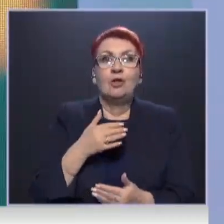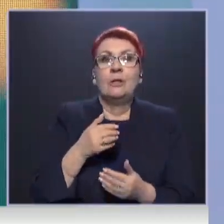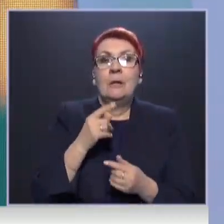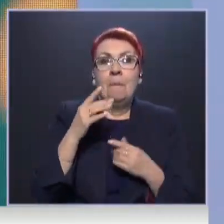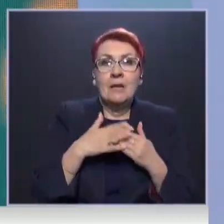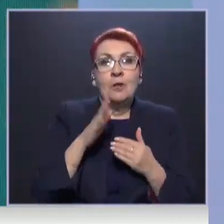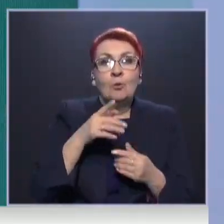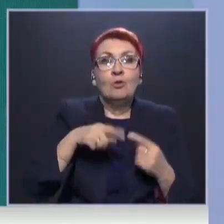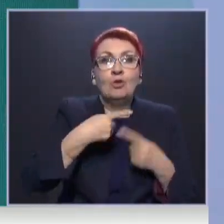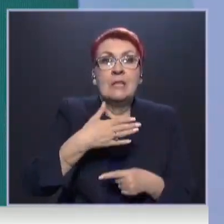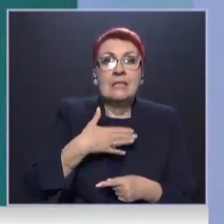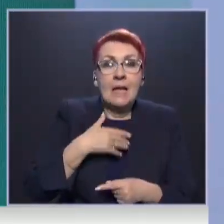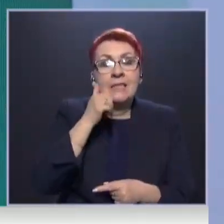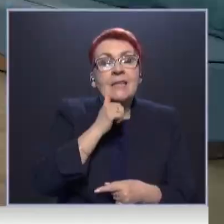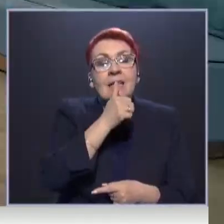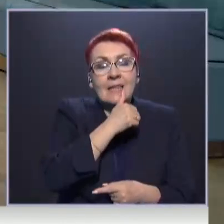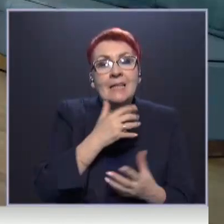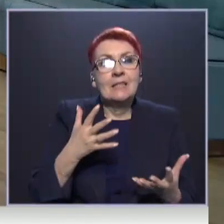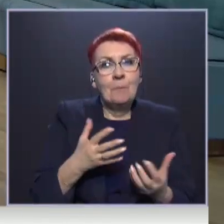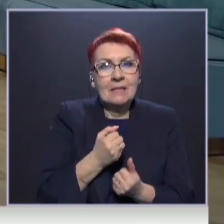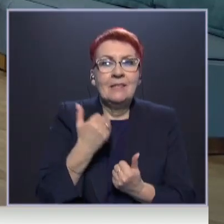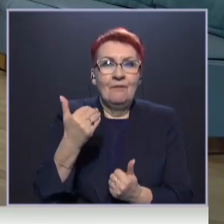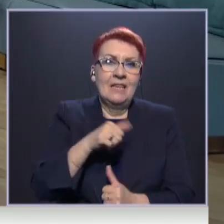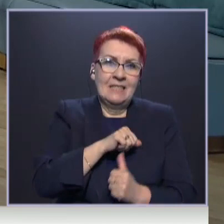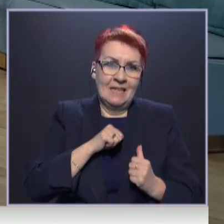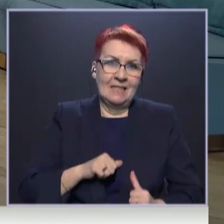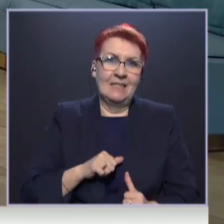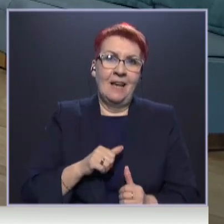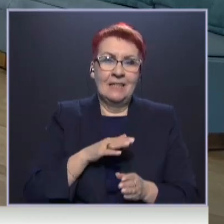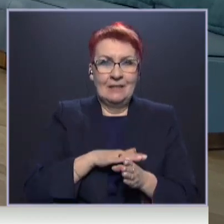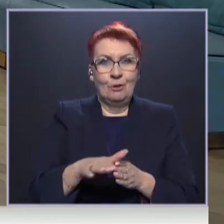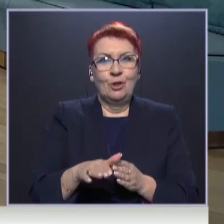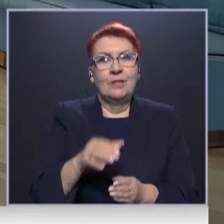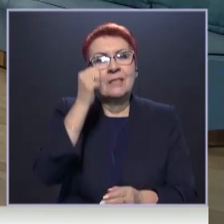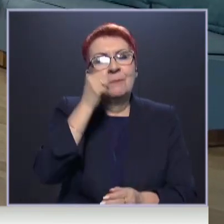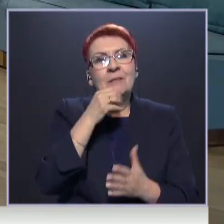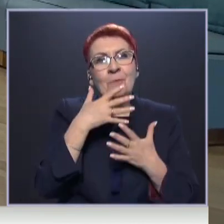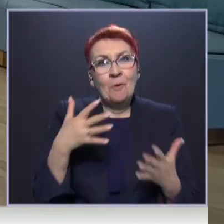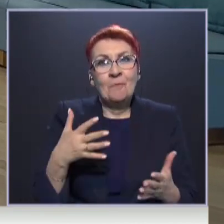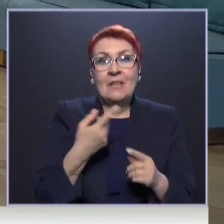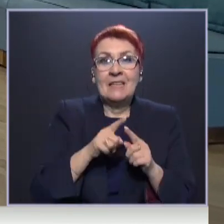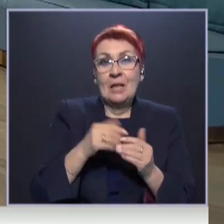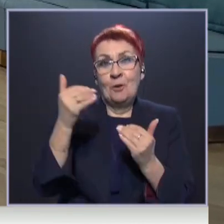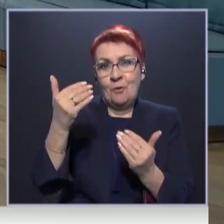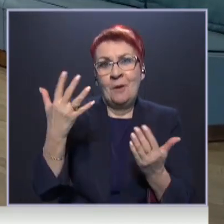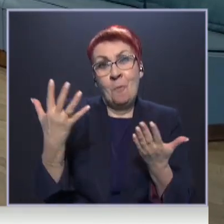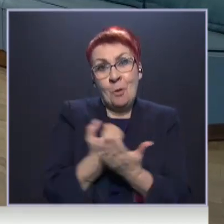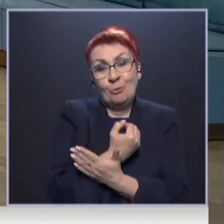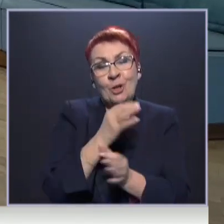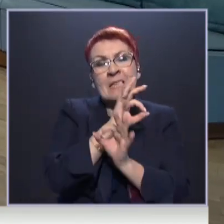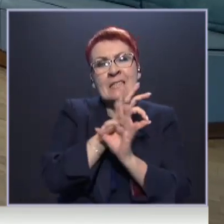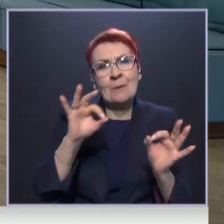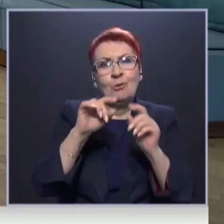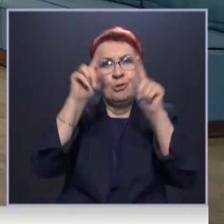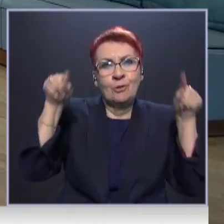вершится это таинство спасения в их сердцах. Ой, Сергей, спасибо вам огромное за вопрос. Так что за это вы получаете наш замечательный